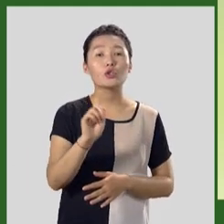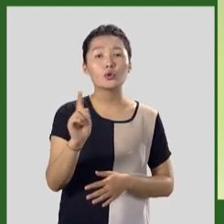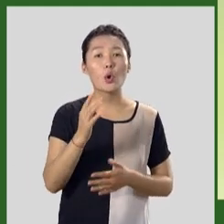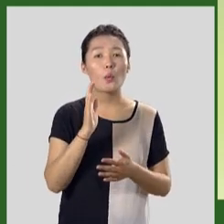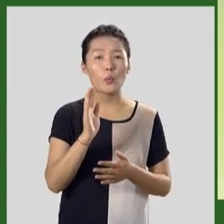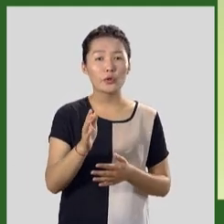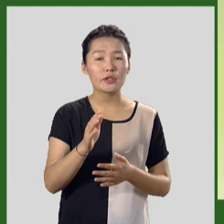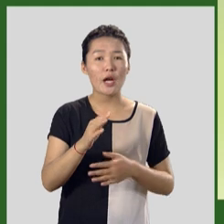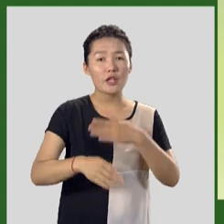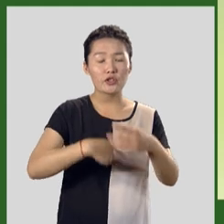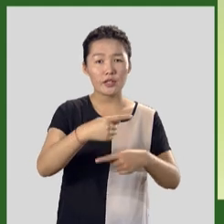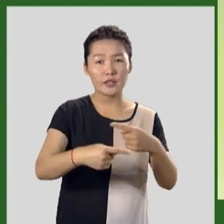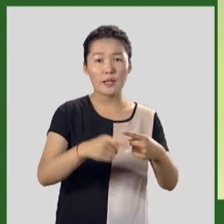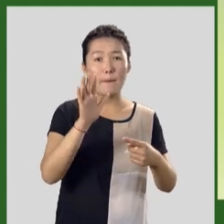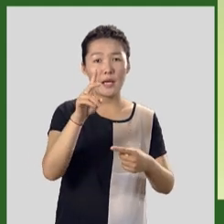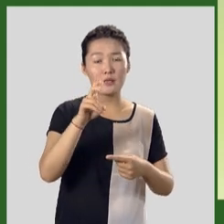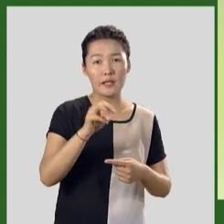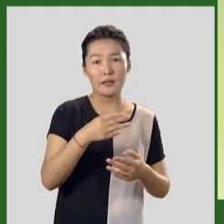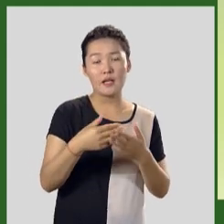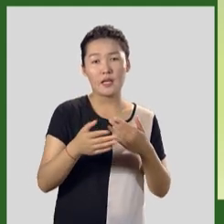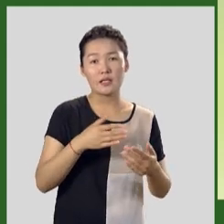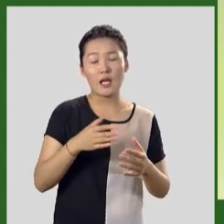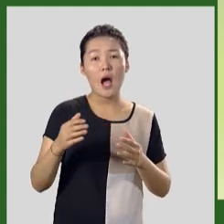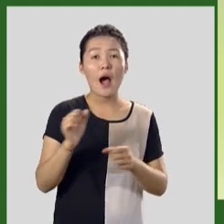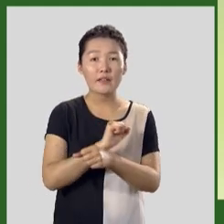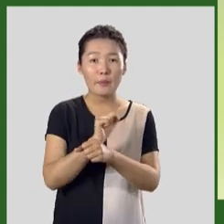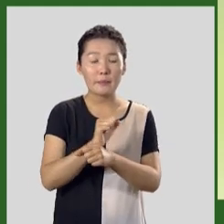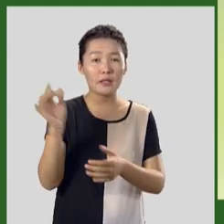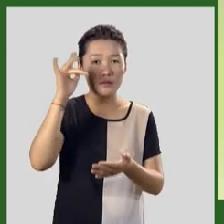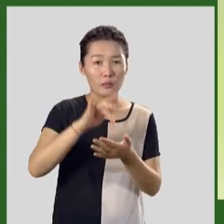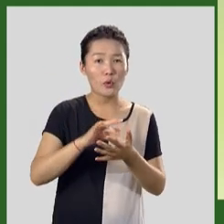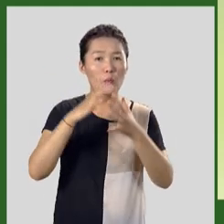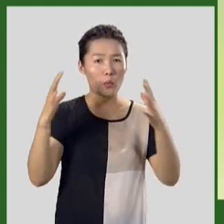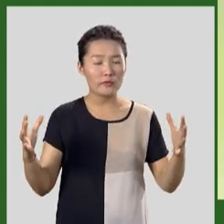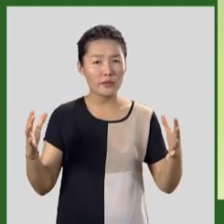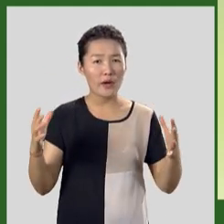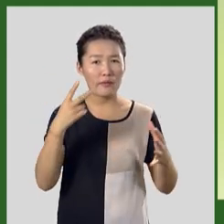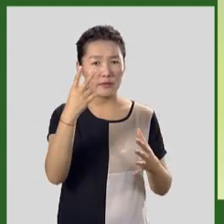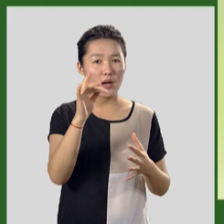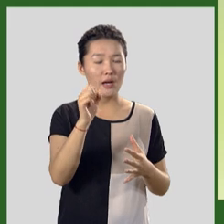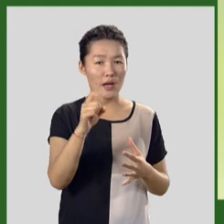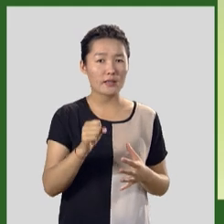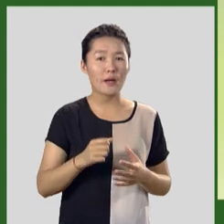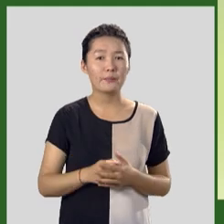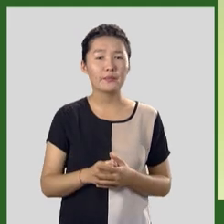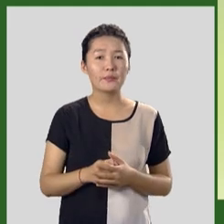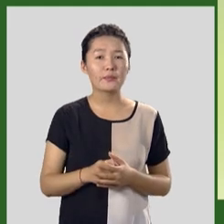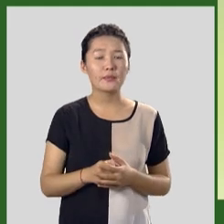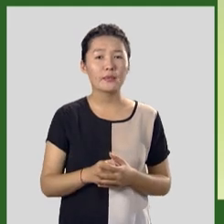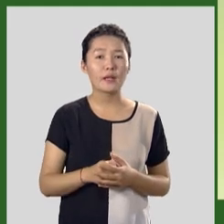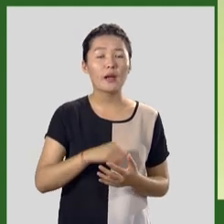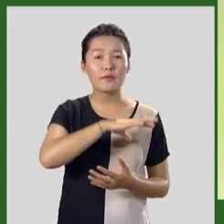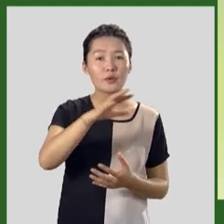в городе увеличится в 2 раза. Все методы исследований тесно взаимосвязаны